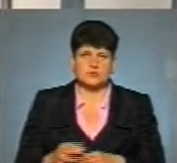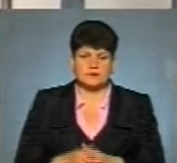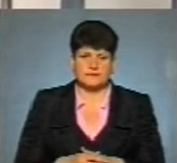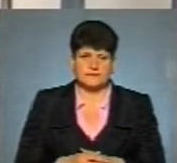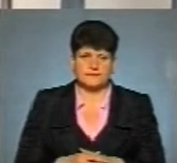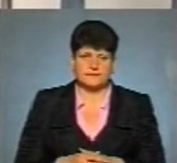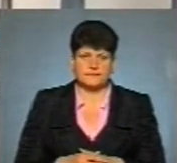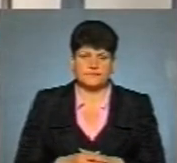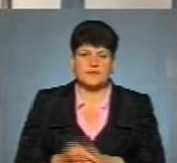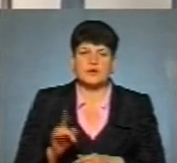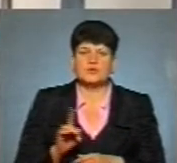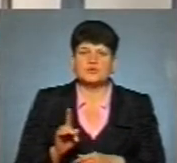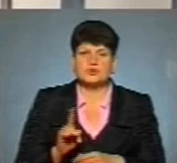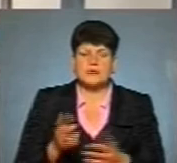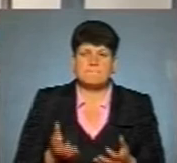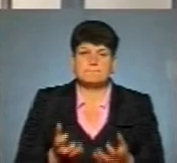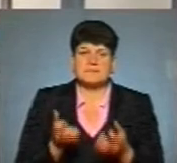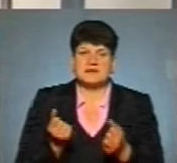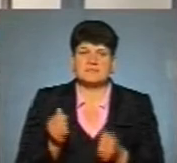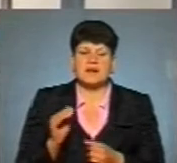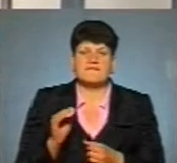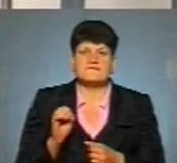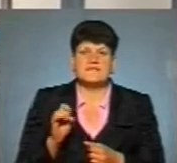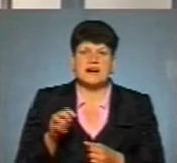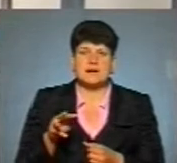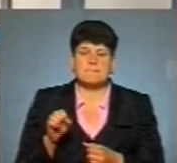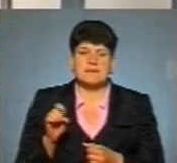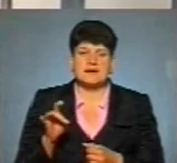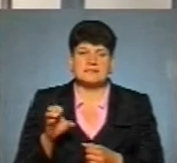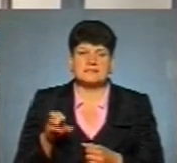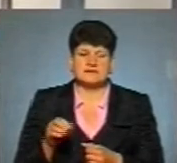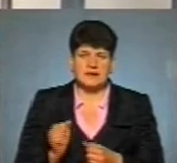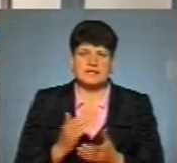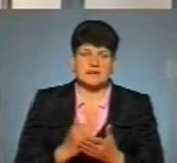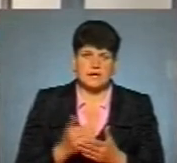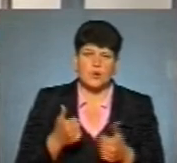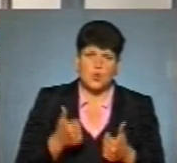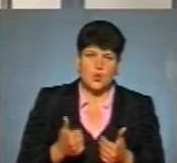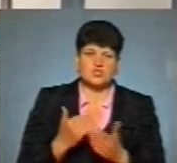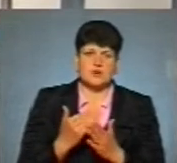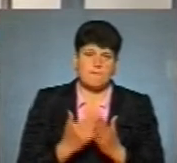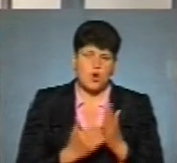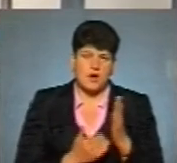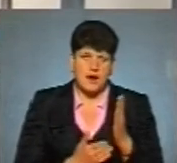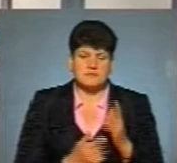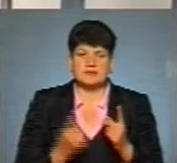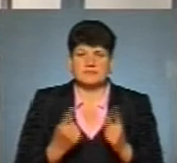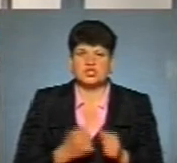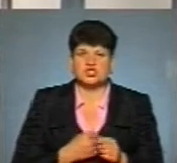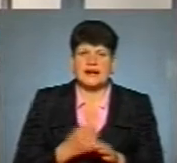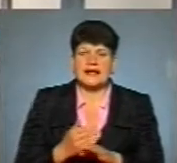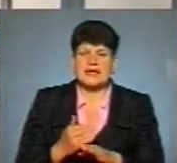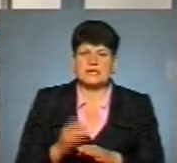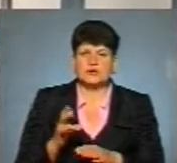вартості. Щодо підтримки фермерських господарств, досить є хороші програми. На превеликий жаль, кредитування